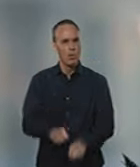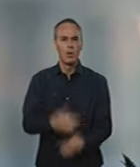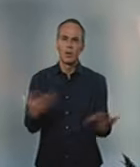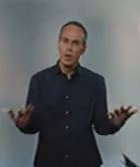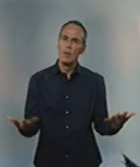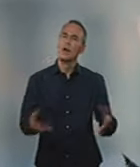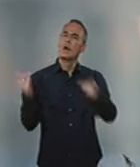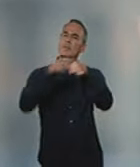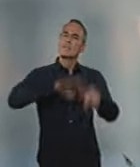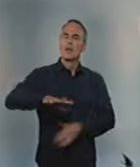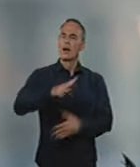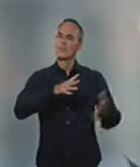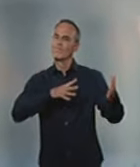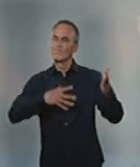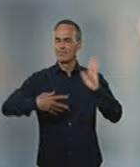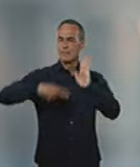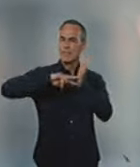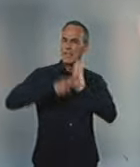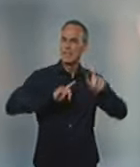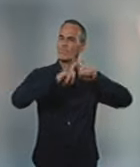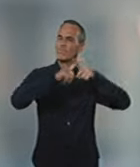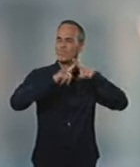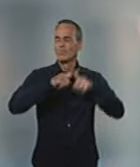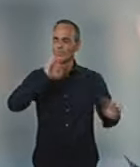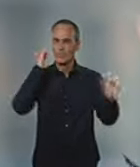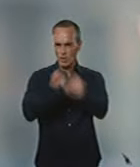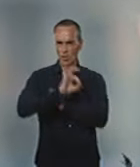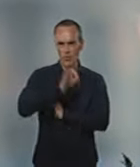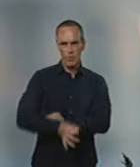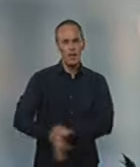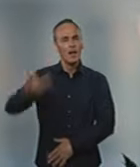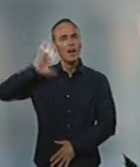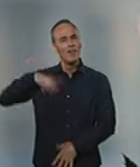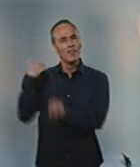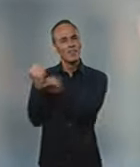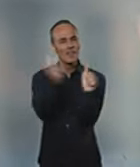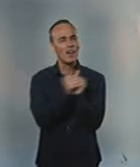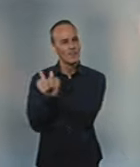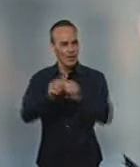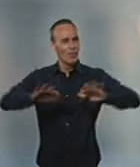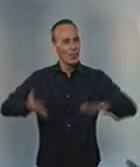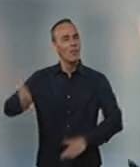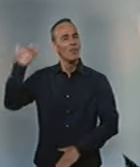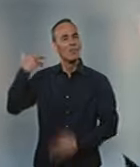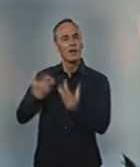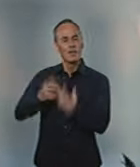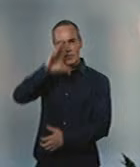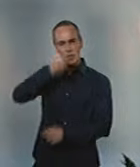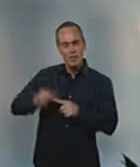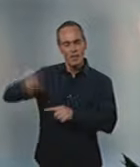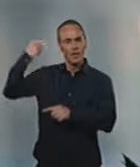négociation collective à la manière de travailler ensemble comme cela se faisait jadis quand j'anmenais et le général de